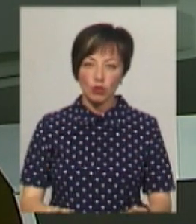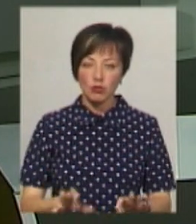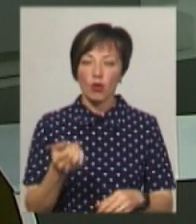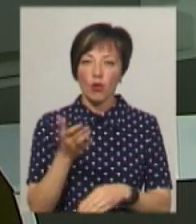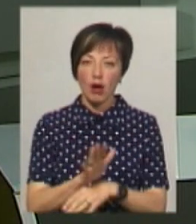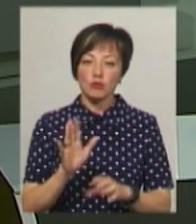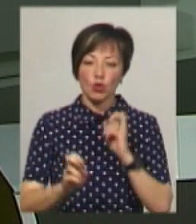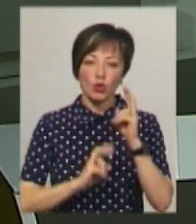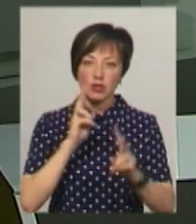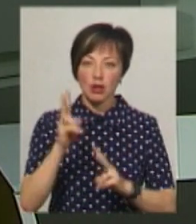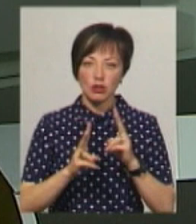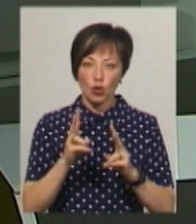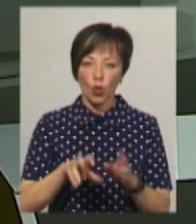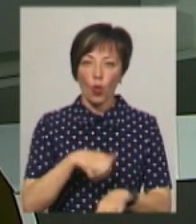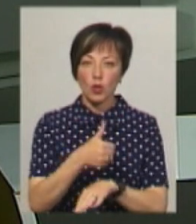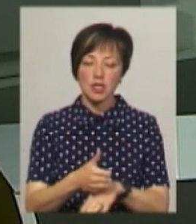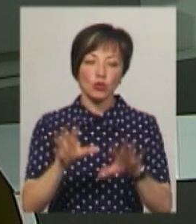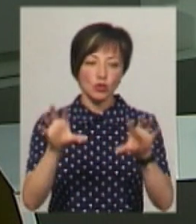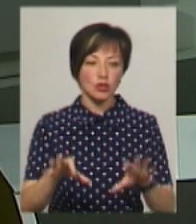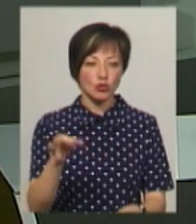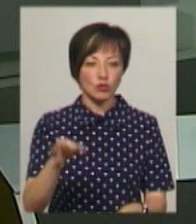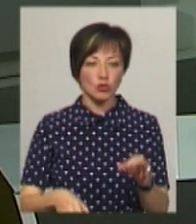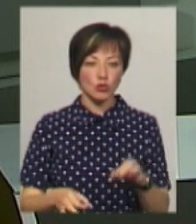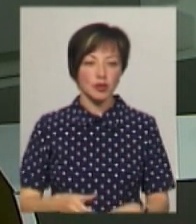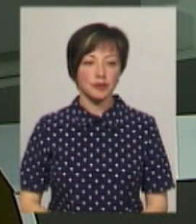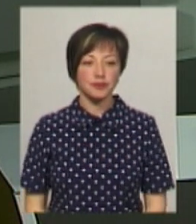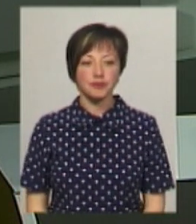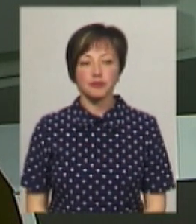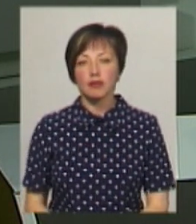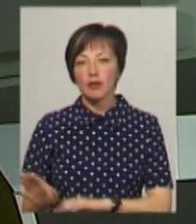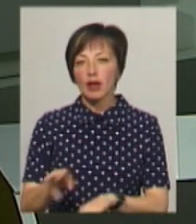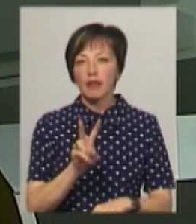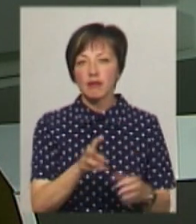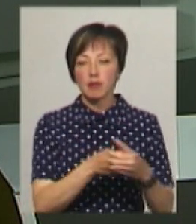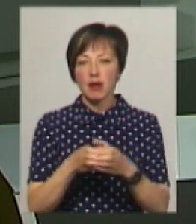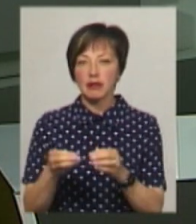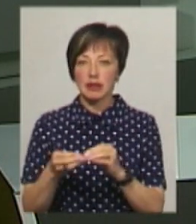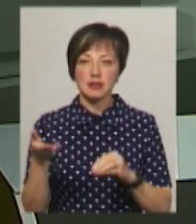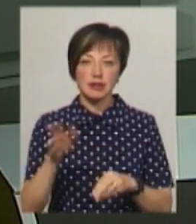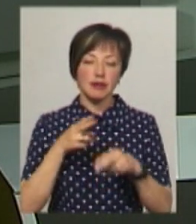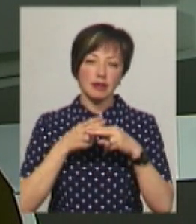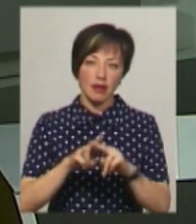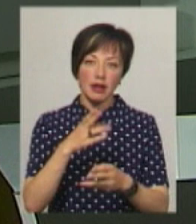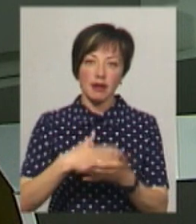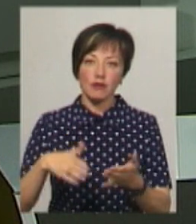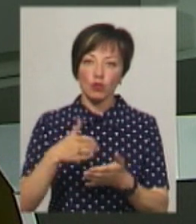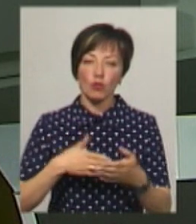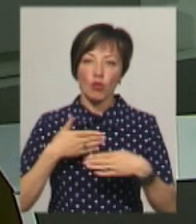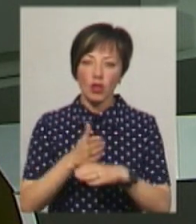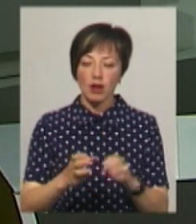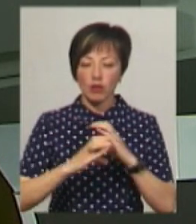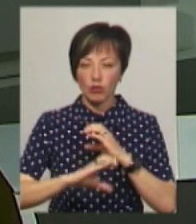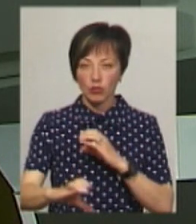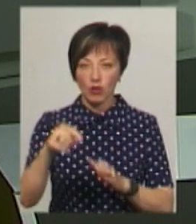указ будуть оскаржувати у Конституційному суді. Дві бригади та 10 одиниць техніки ліквідовують прорив